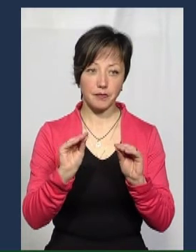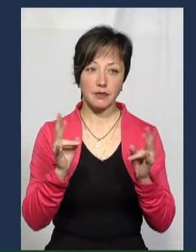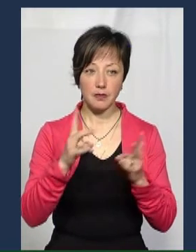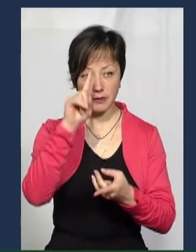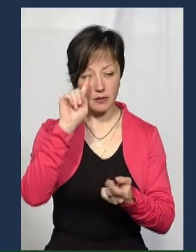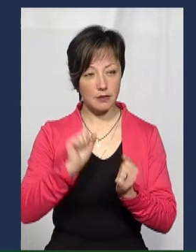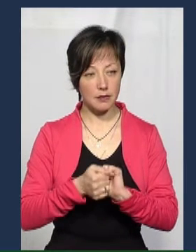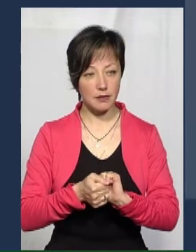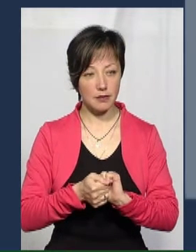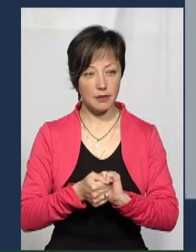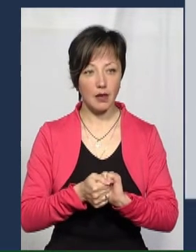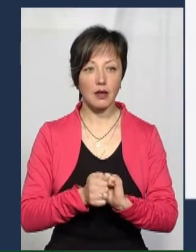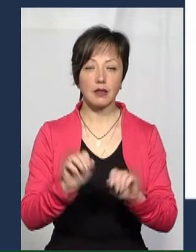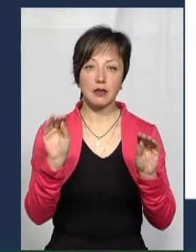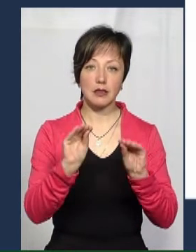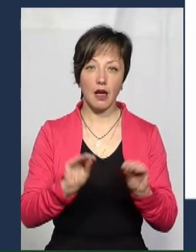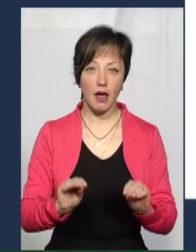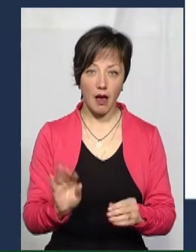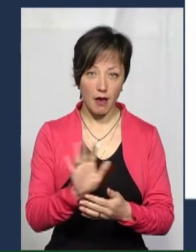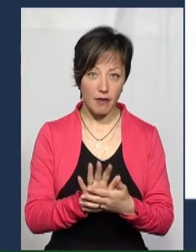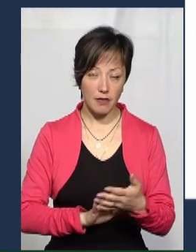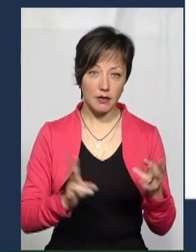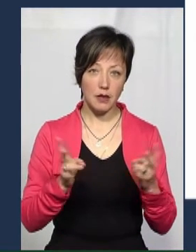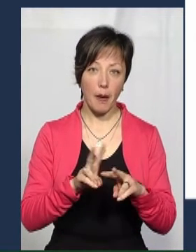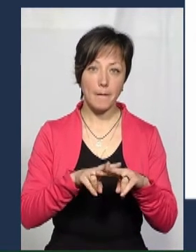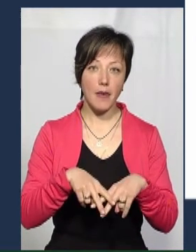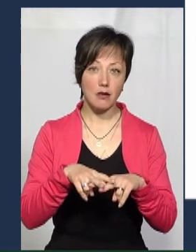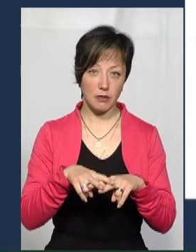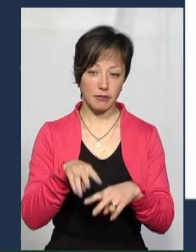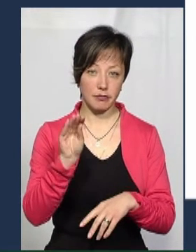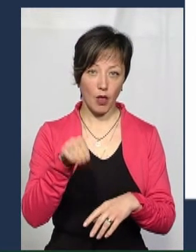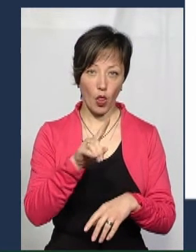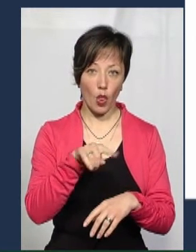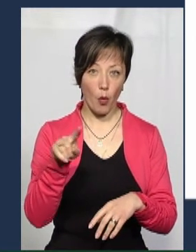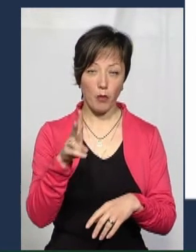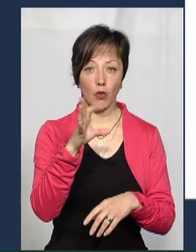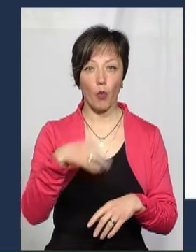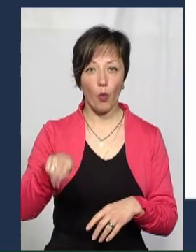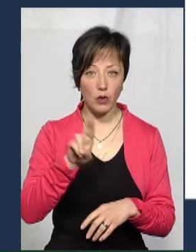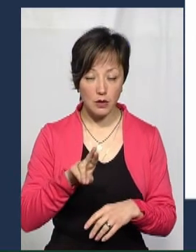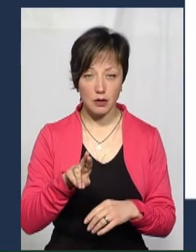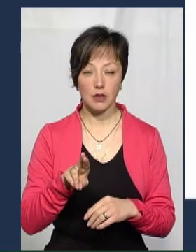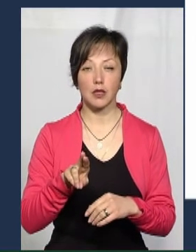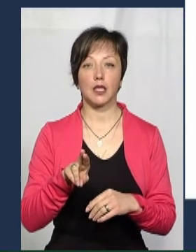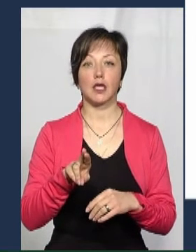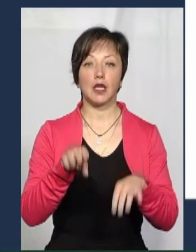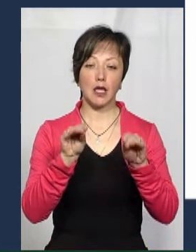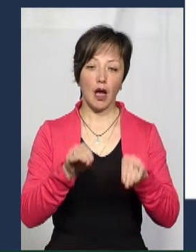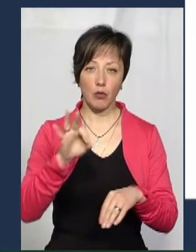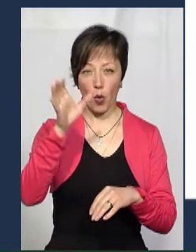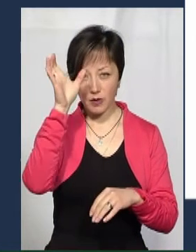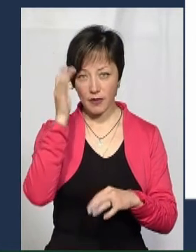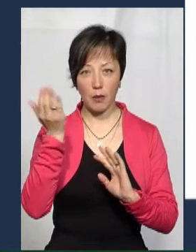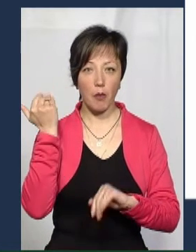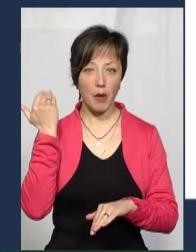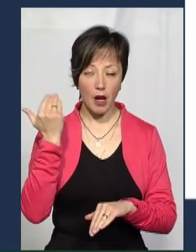слід пам'ятати, що для заповнення заяв вам знадобляться ваші паспортні дані, номер ідентифікаційного коду, дані про освіту